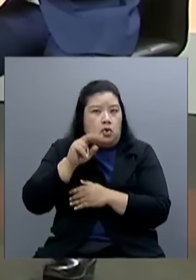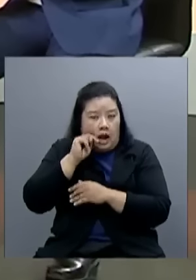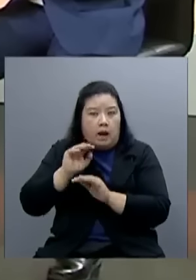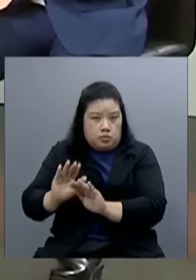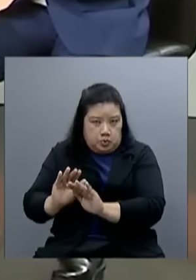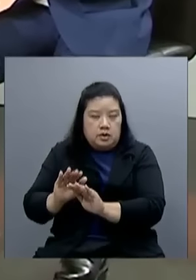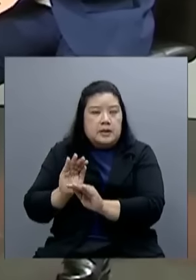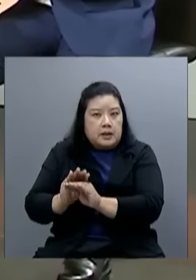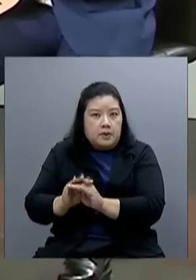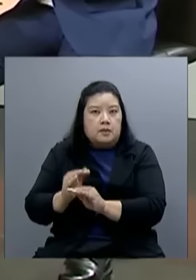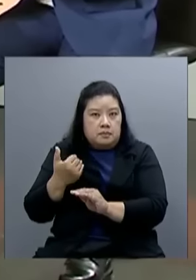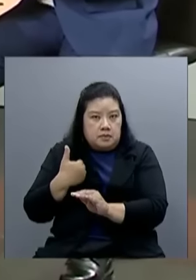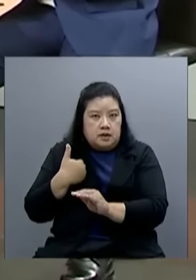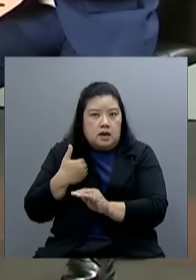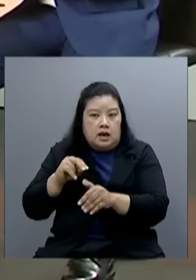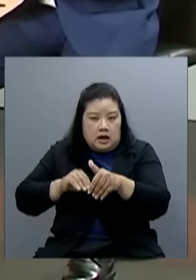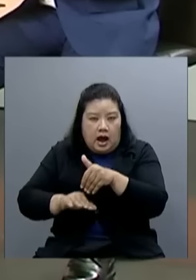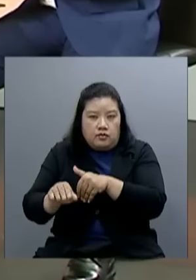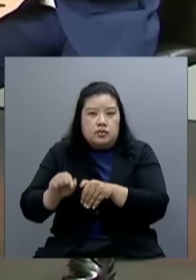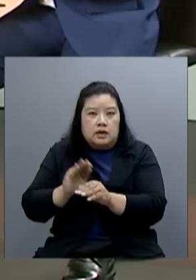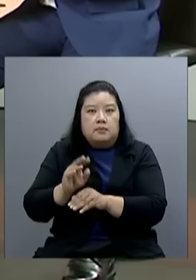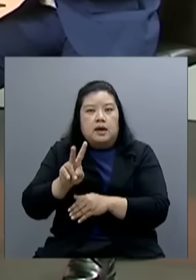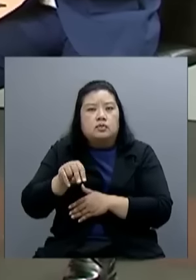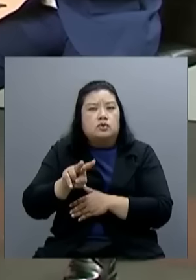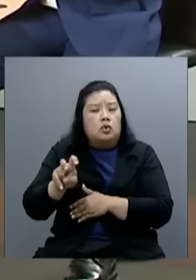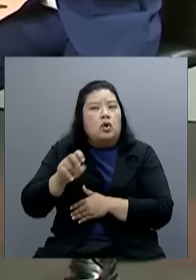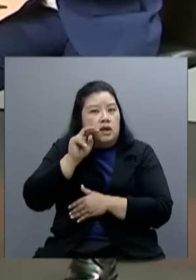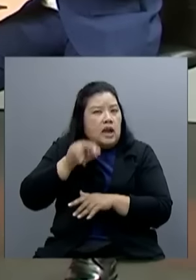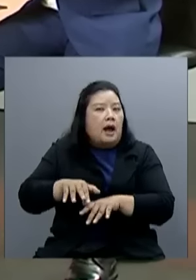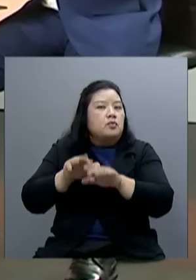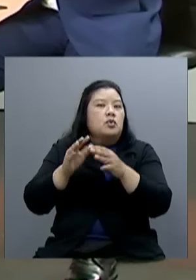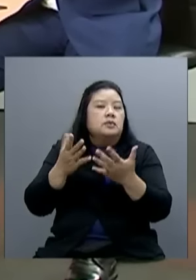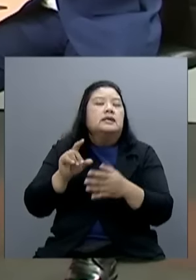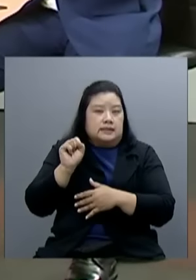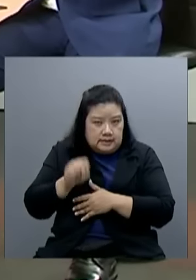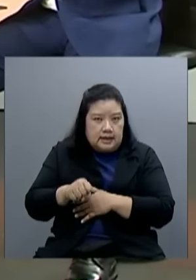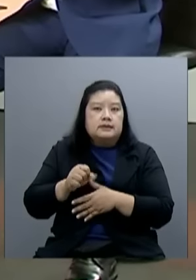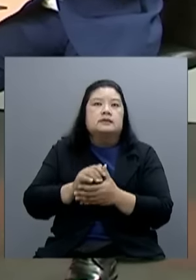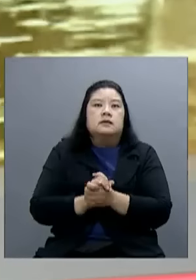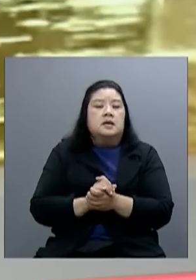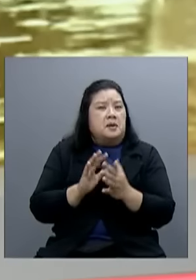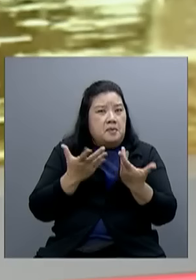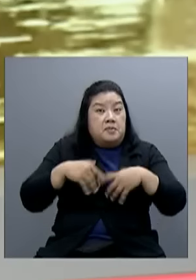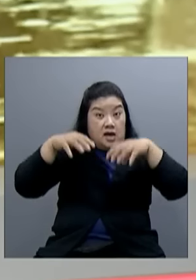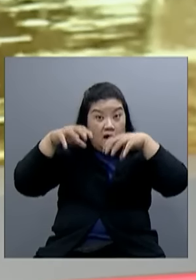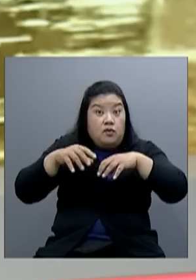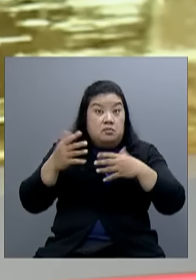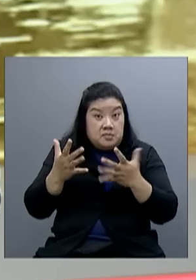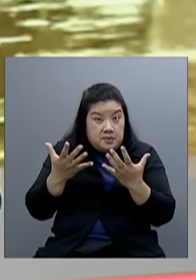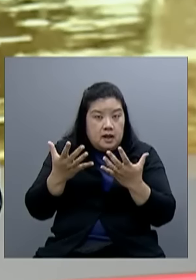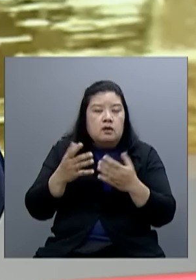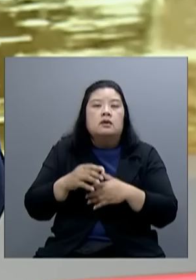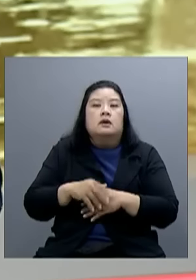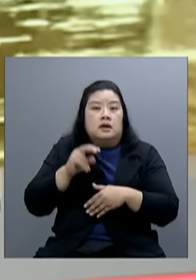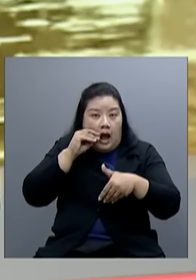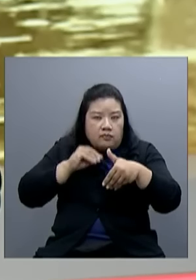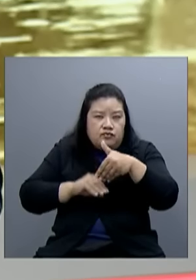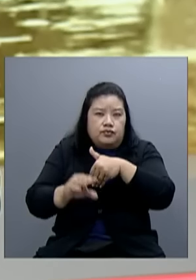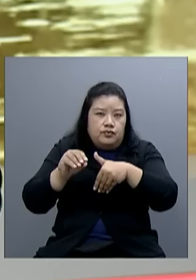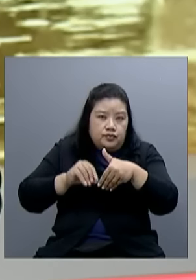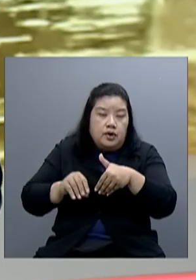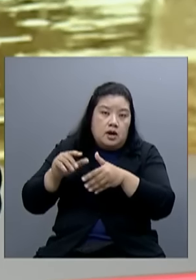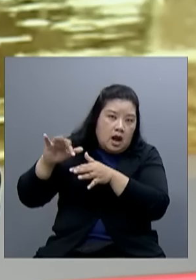จะเกินไปกว่า 2,200 ณขณะนี้จากการประเมินนะ ครับยืนยันเลยครับอันนี้ยืนยันเลยนะครับเพราะว่าไม่มีฝนมาตกเพิ่มแล้วนะครับปริมาณน้ำมวลก้อน